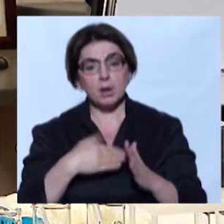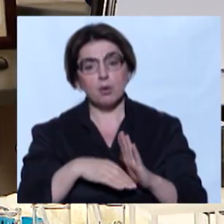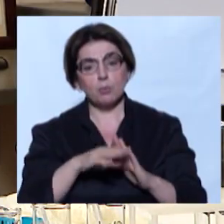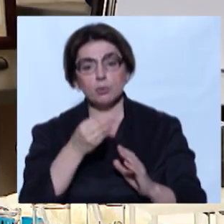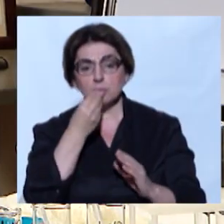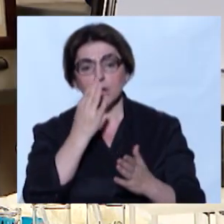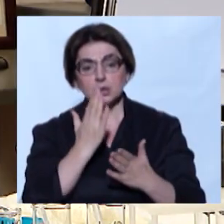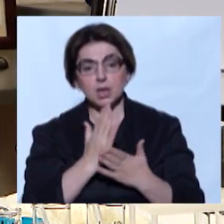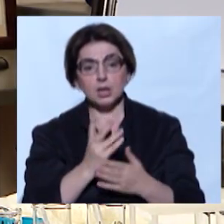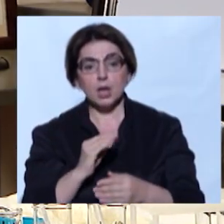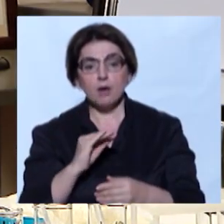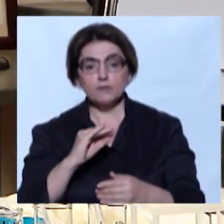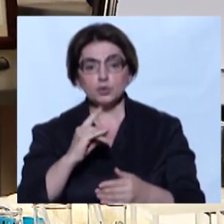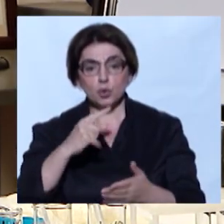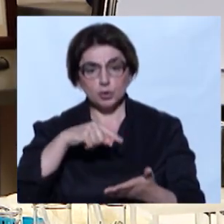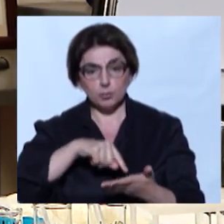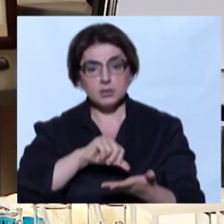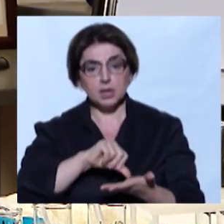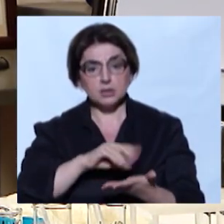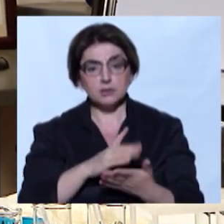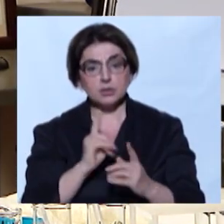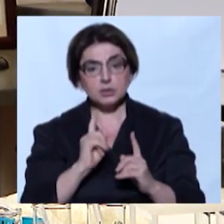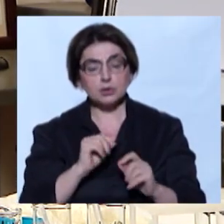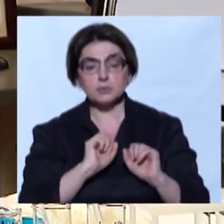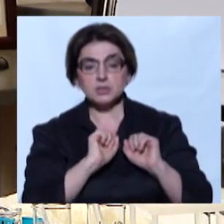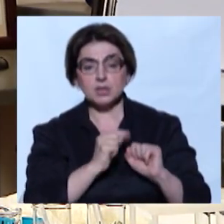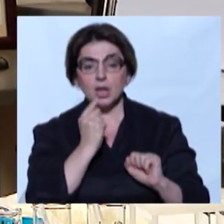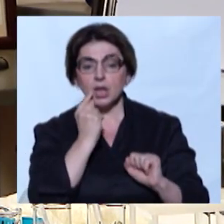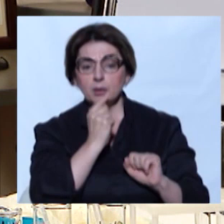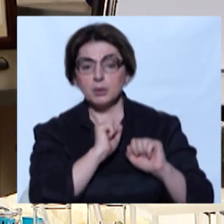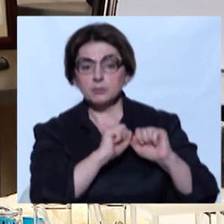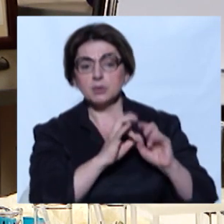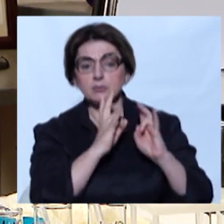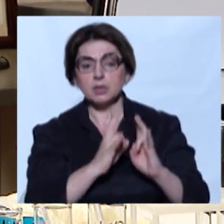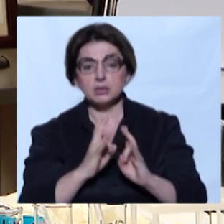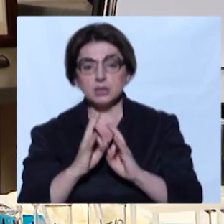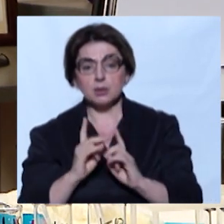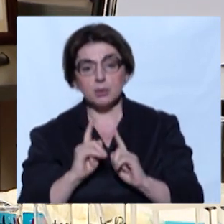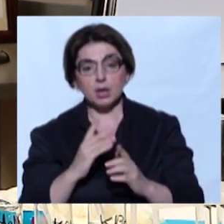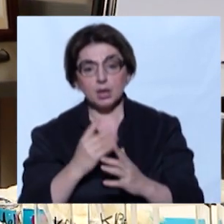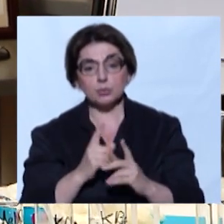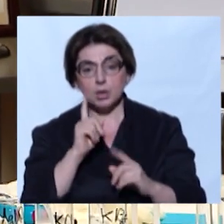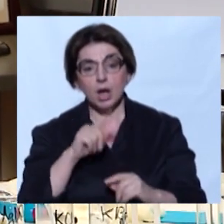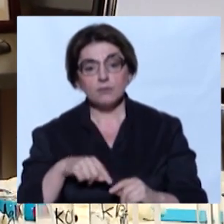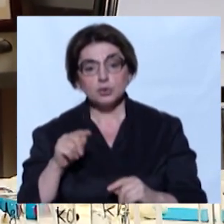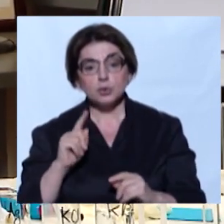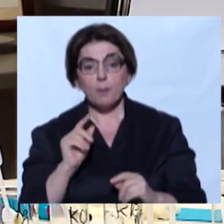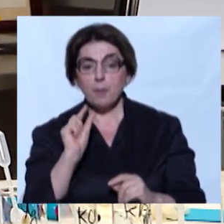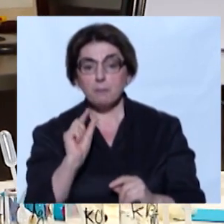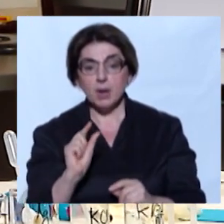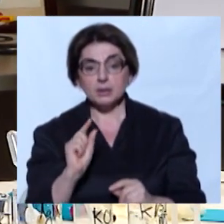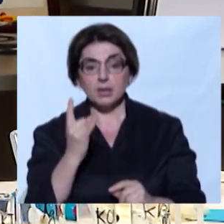უპირატესობას იმას, რომლის შემცველობაშიც შედის ფტორი, რადგან ის იცავს კბილებს დაზიანებისგან. მაგრამ აქვე უნდა აღვნიშნოთ, რომ